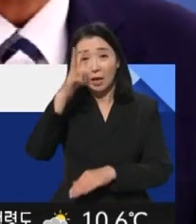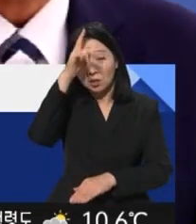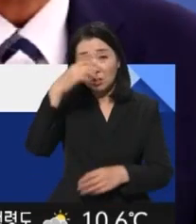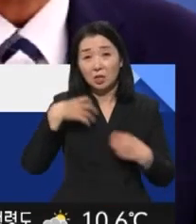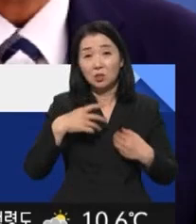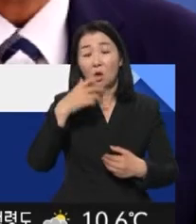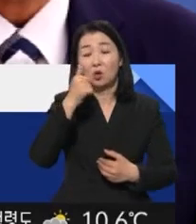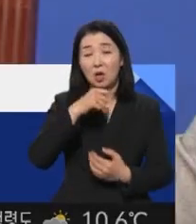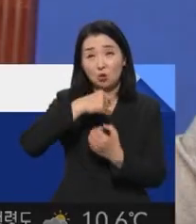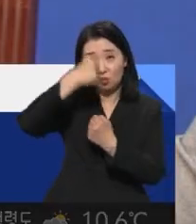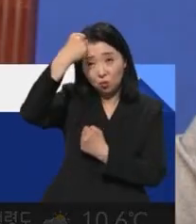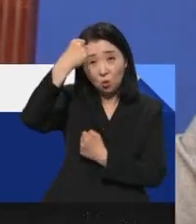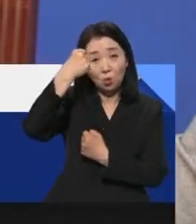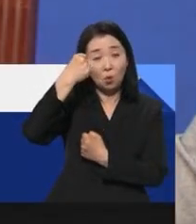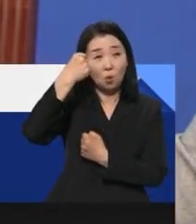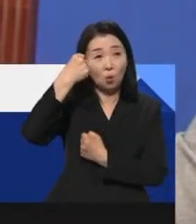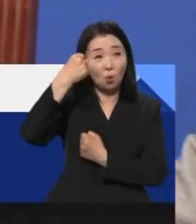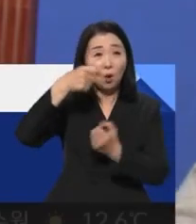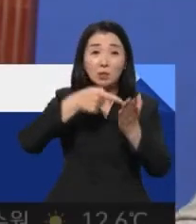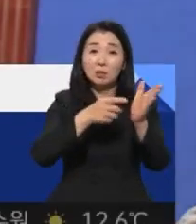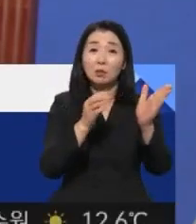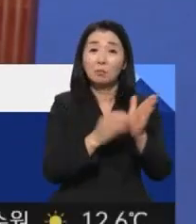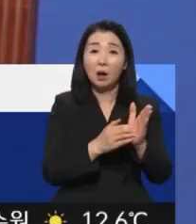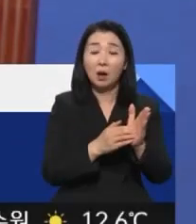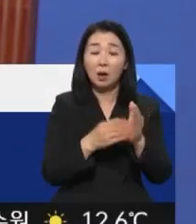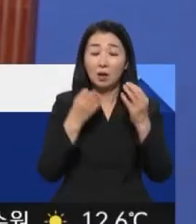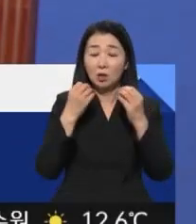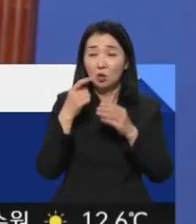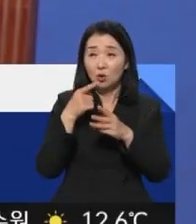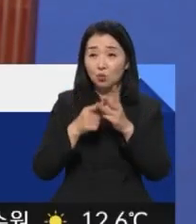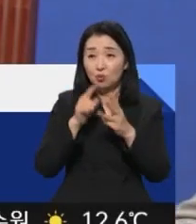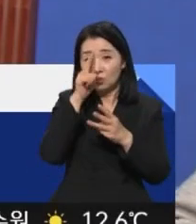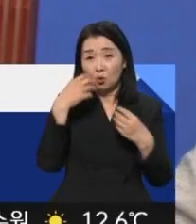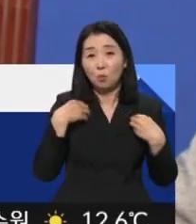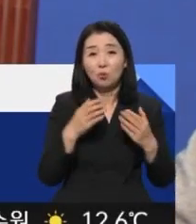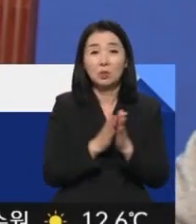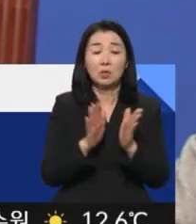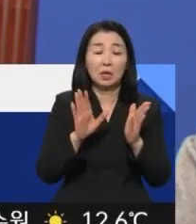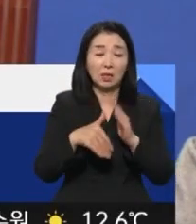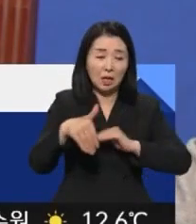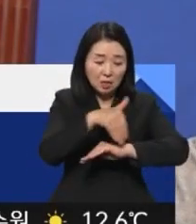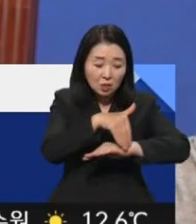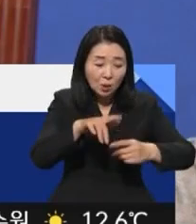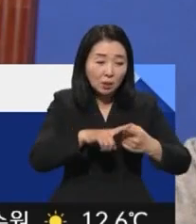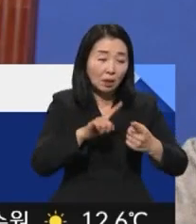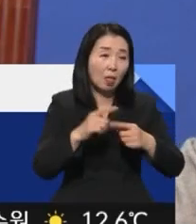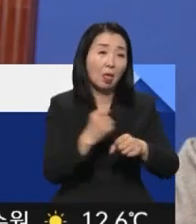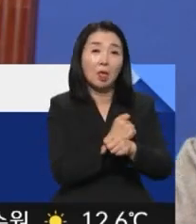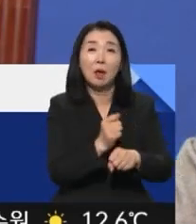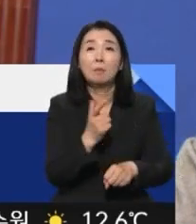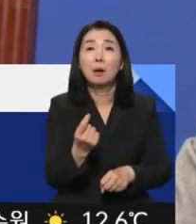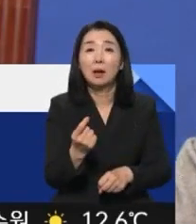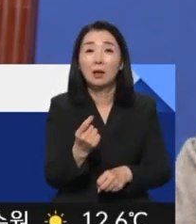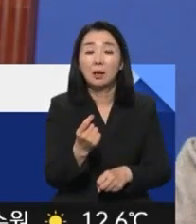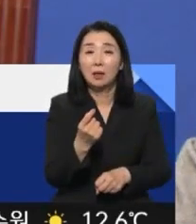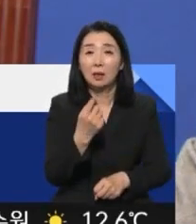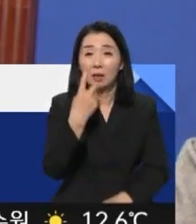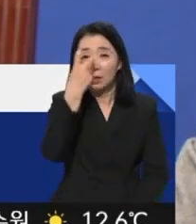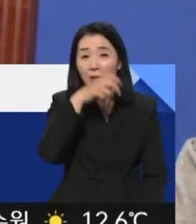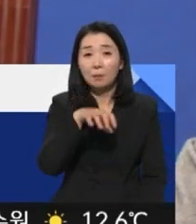구속영장을 청구했습니다. 새 정부 출범 직후인 지난 5월 26일 시작된 기획 사정의 결과입니다. 감사원은 지난